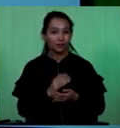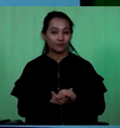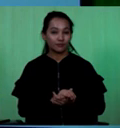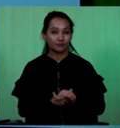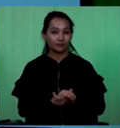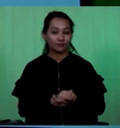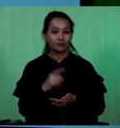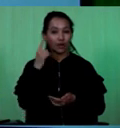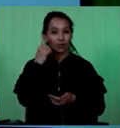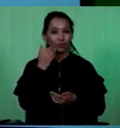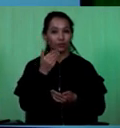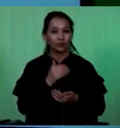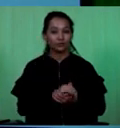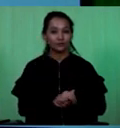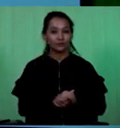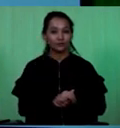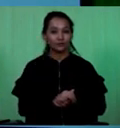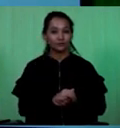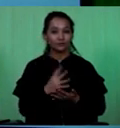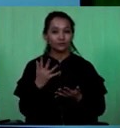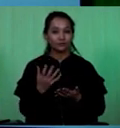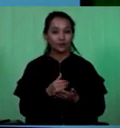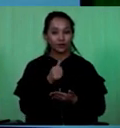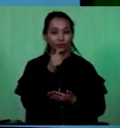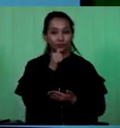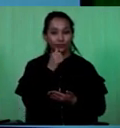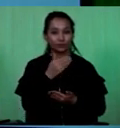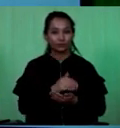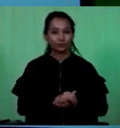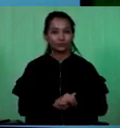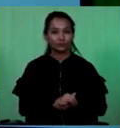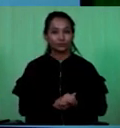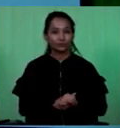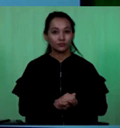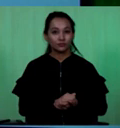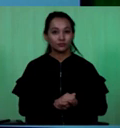Bir o'ylab ko'ring-chi, bajarishga urinib ko'ring.